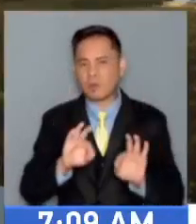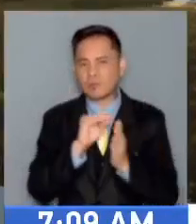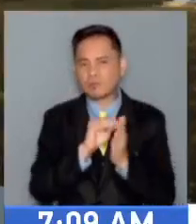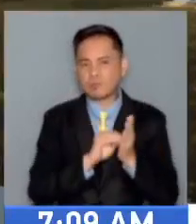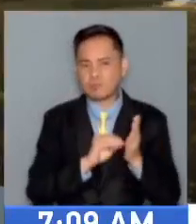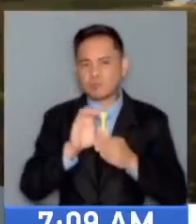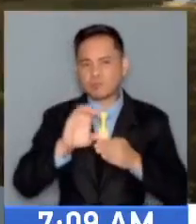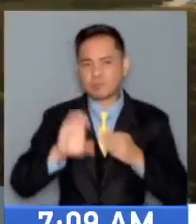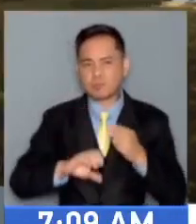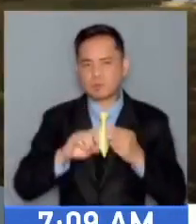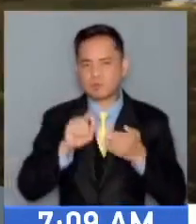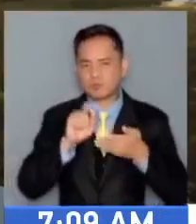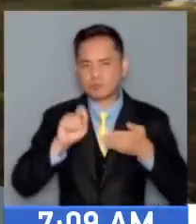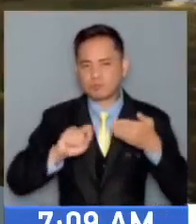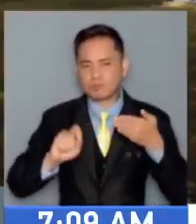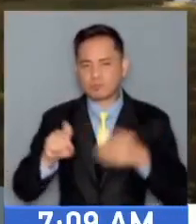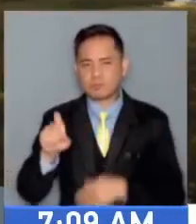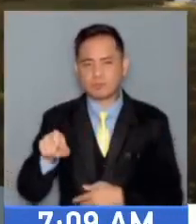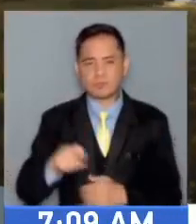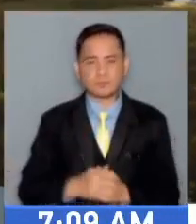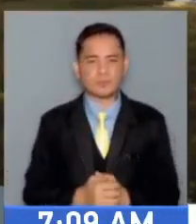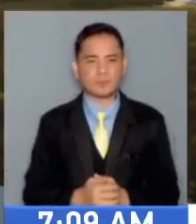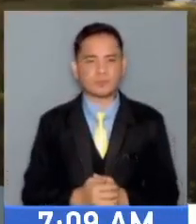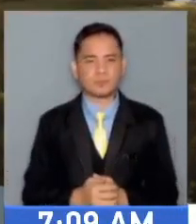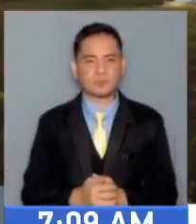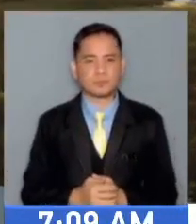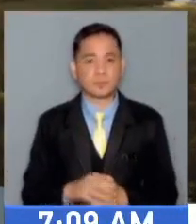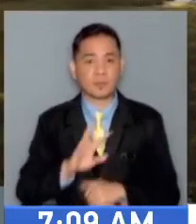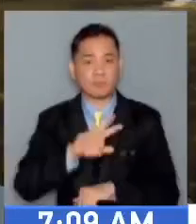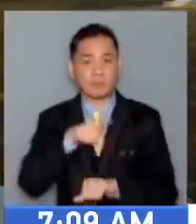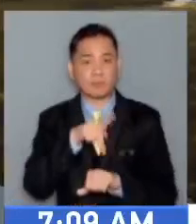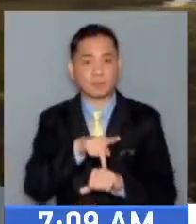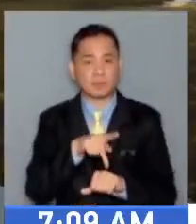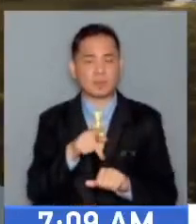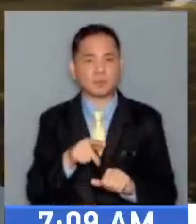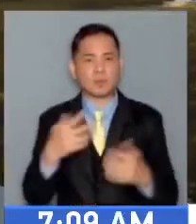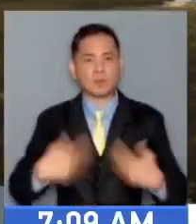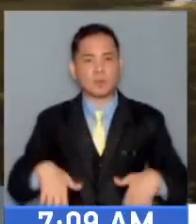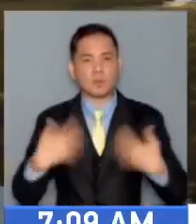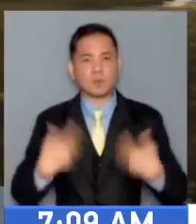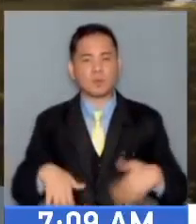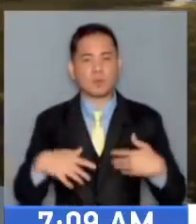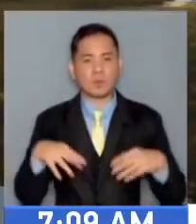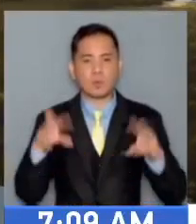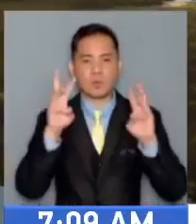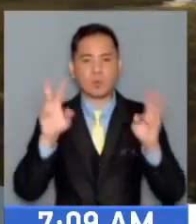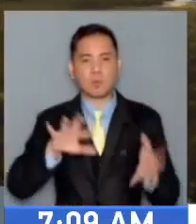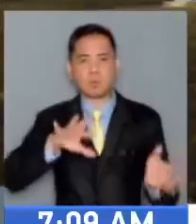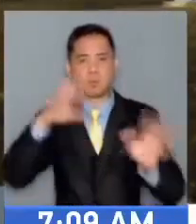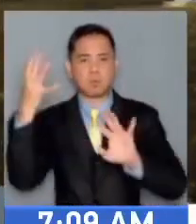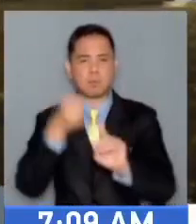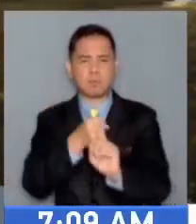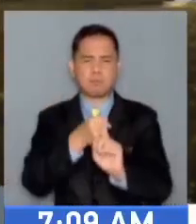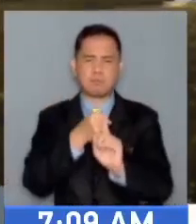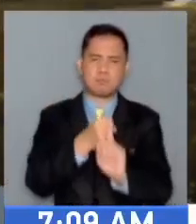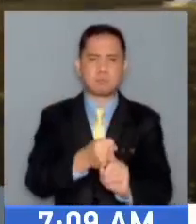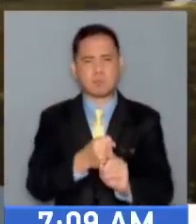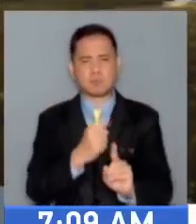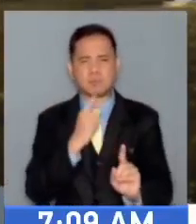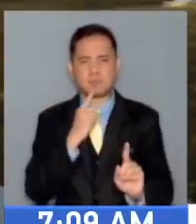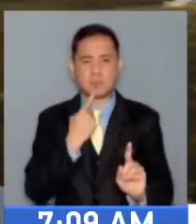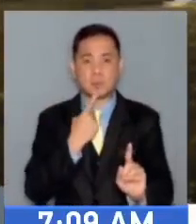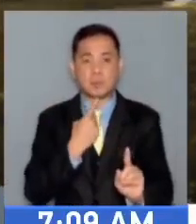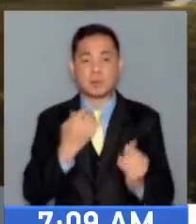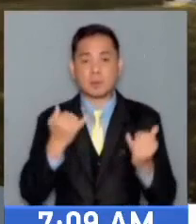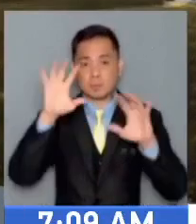Dahil isa raw ang Pilipinas sa mga pinaka-vulnerable sa climate change, binigyan diin ni Pangulong Bongbong Marcos ang pangangalaga sa ating mga